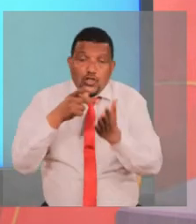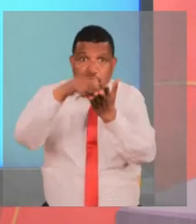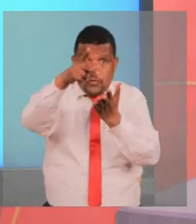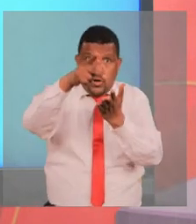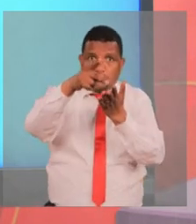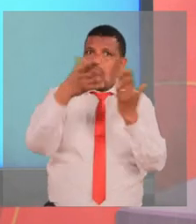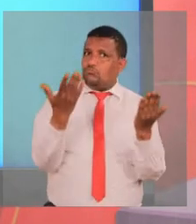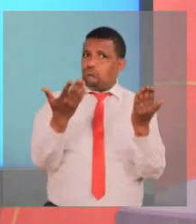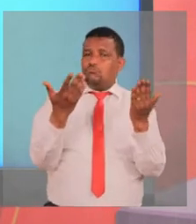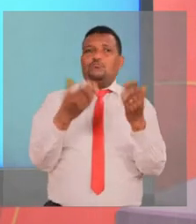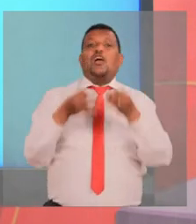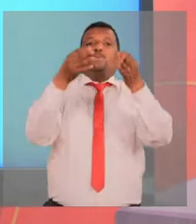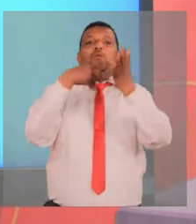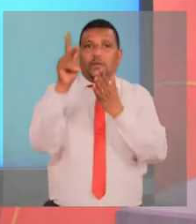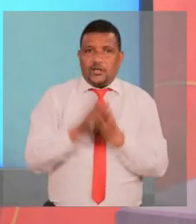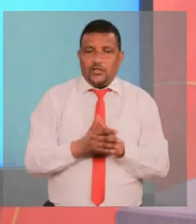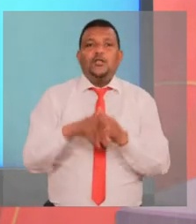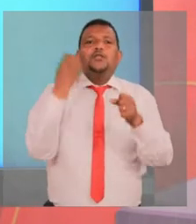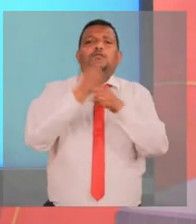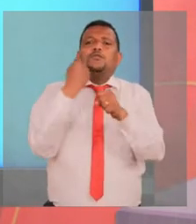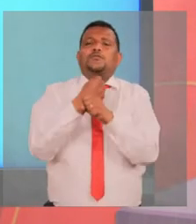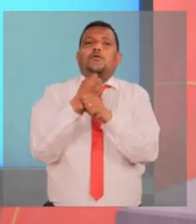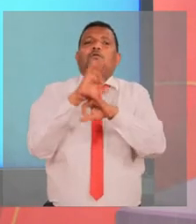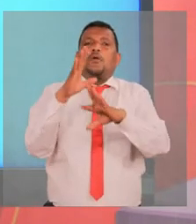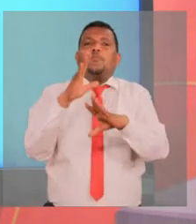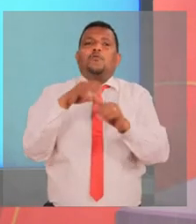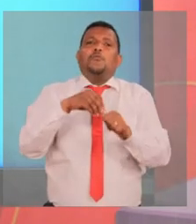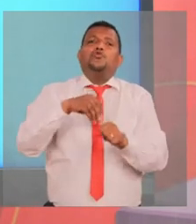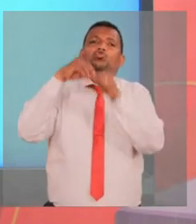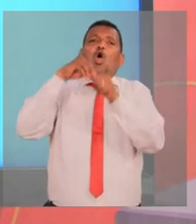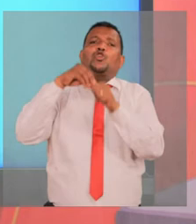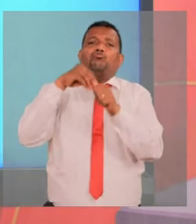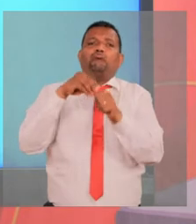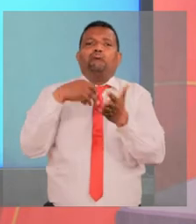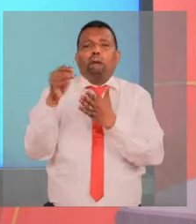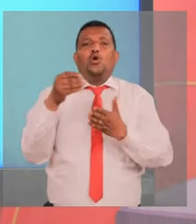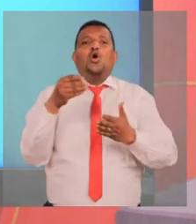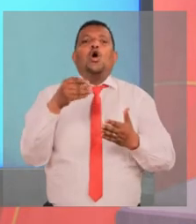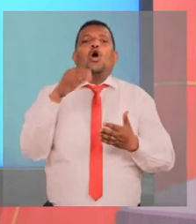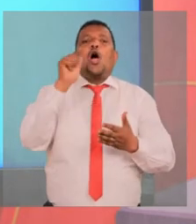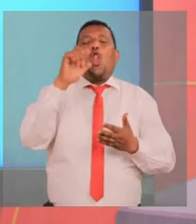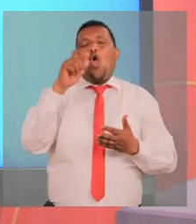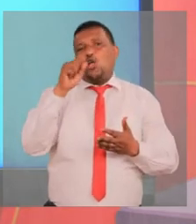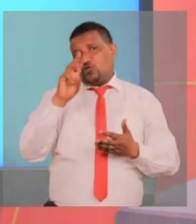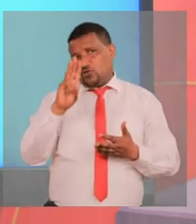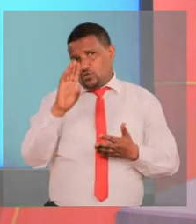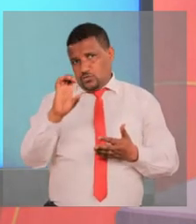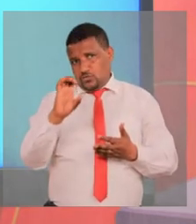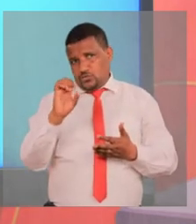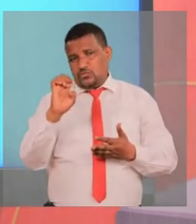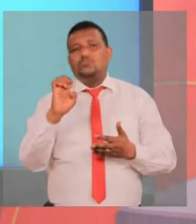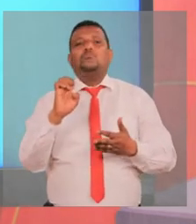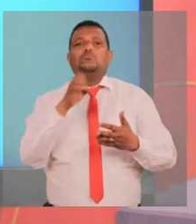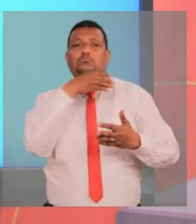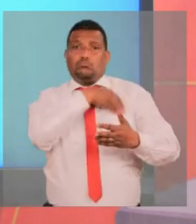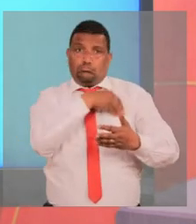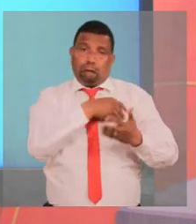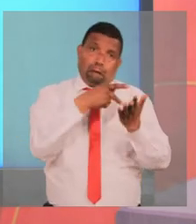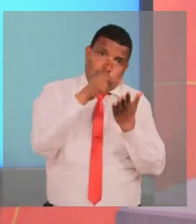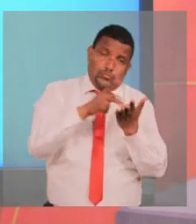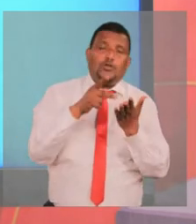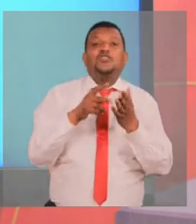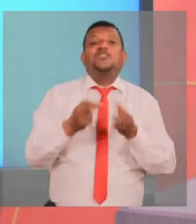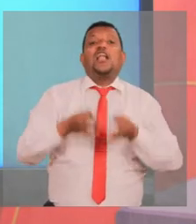टो में आने प्लेसमेंट इंश्योरेंस कंपनसेशन लॉन्स ट्रांसफर पेमेंट सऊदी